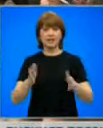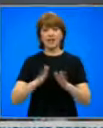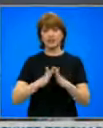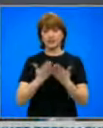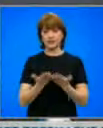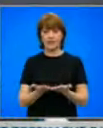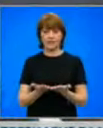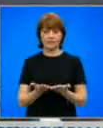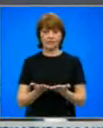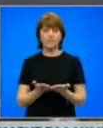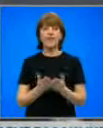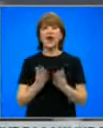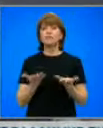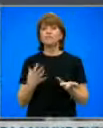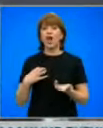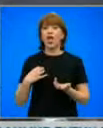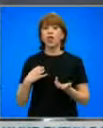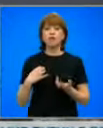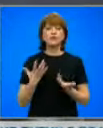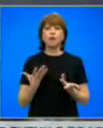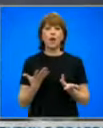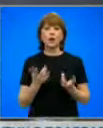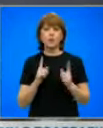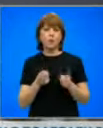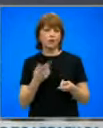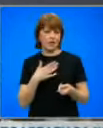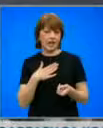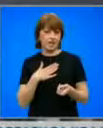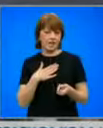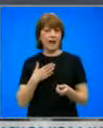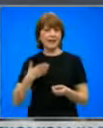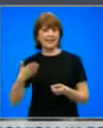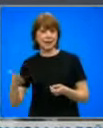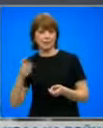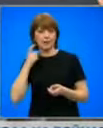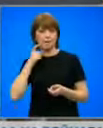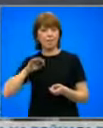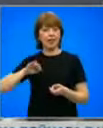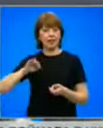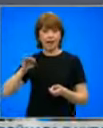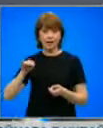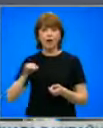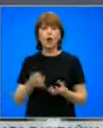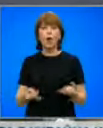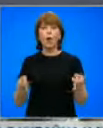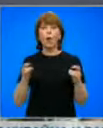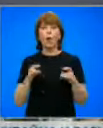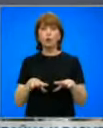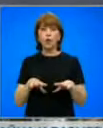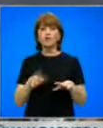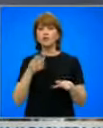съюз. Най-лошото нещо, което всички бихме имали, е Западните Балкани отново да са